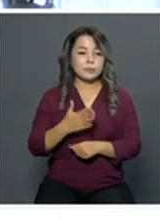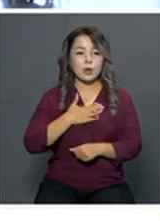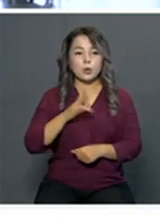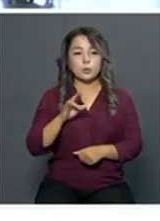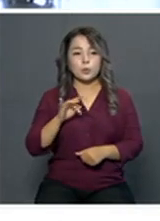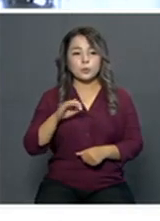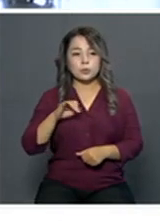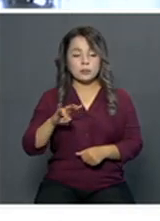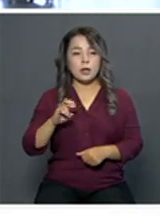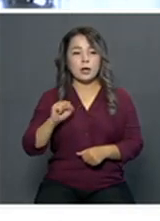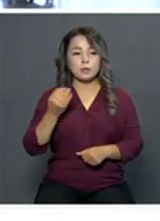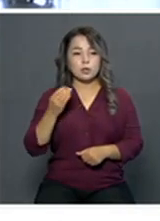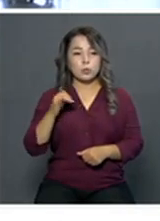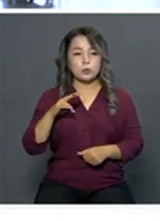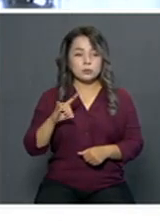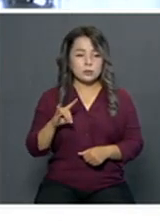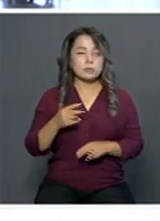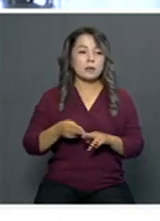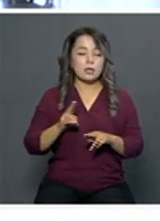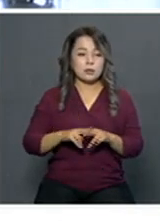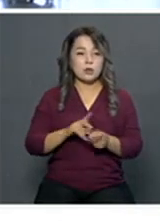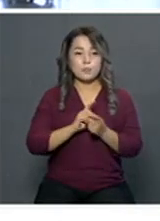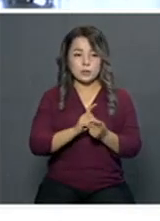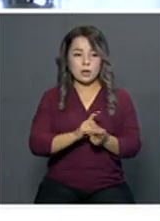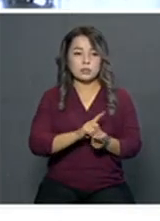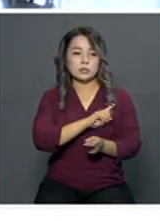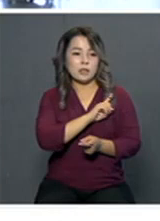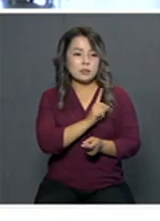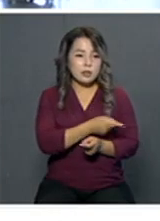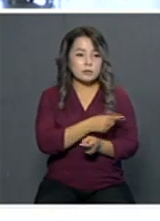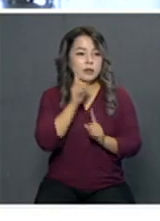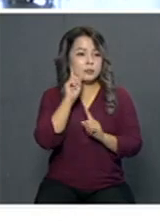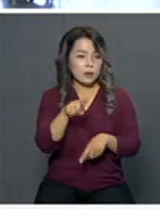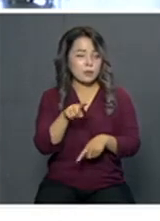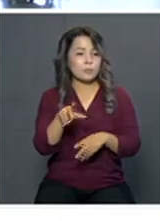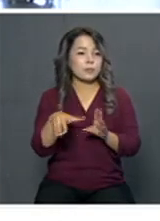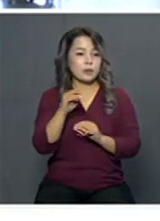Нұрсұлтан Әбішұлының күрескер, кемеңгер,